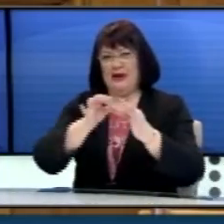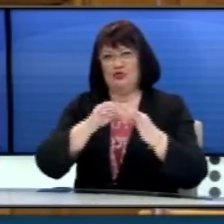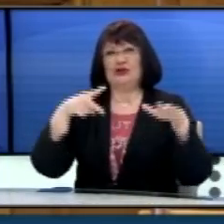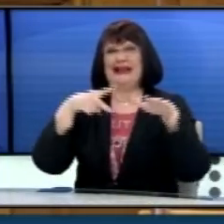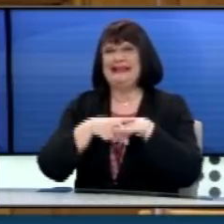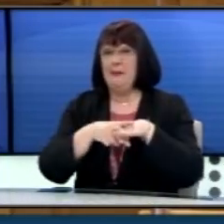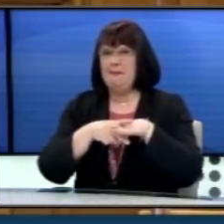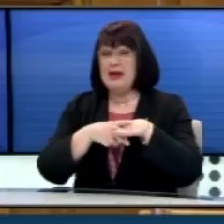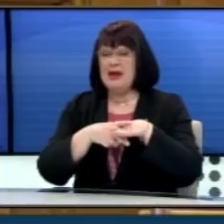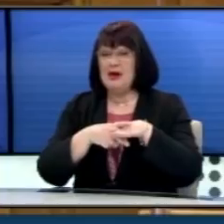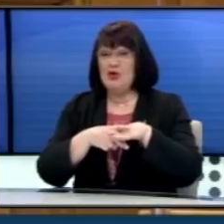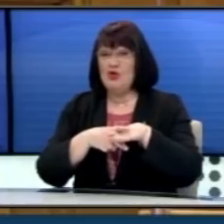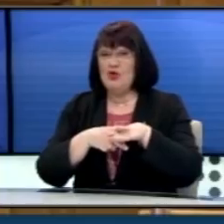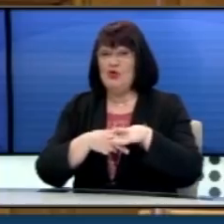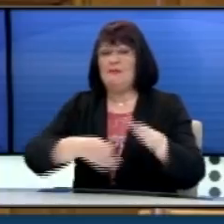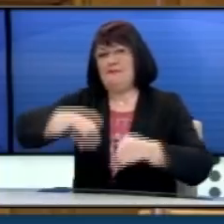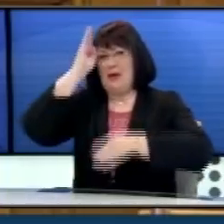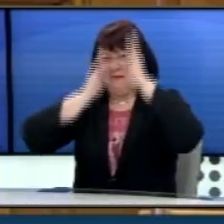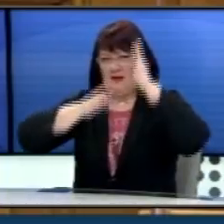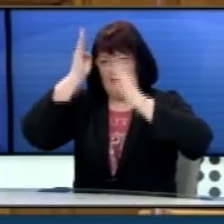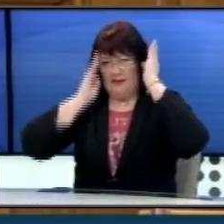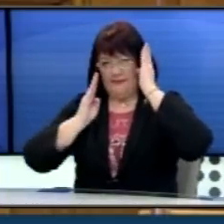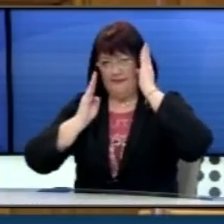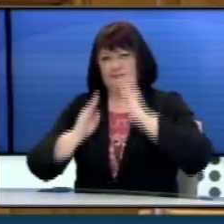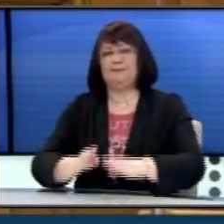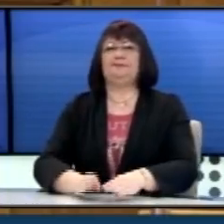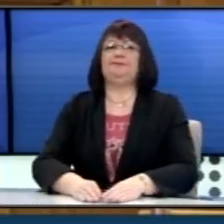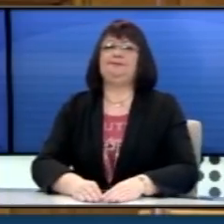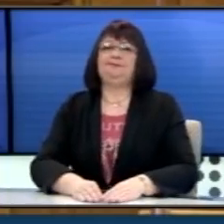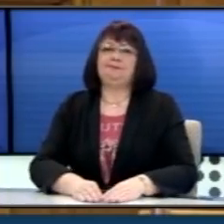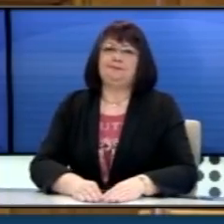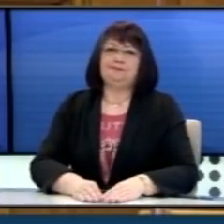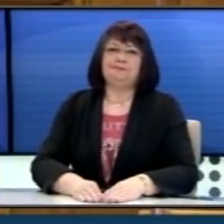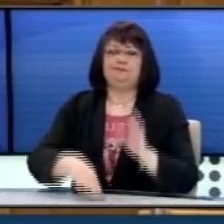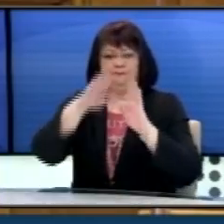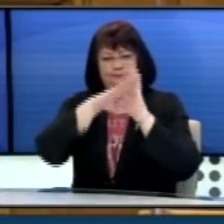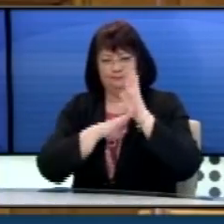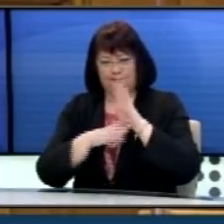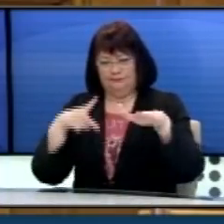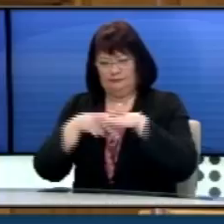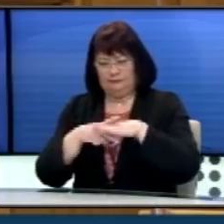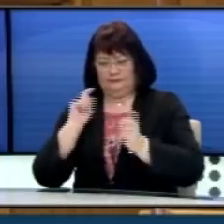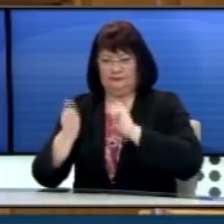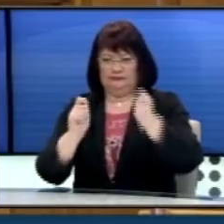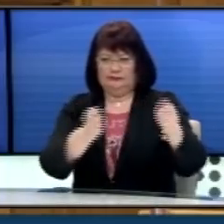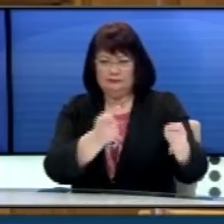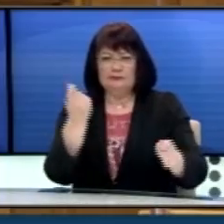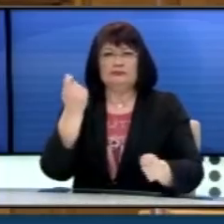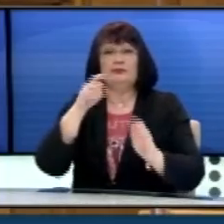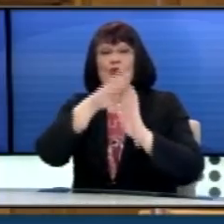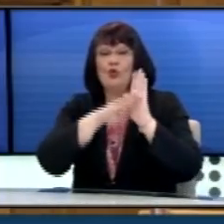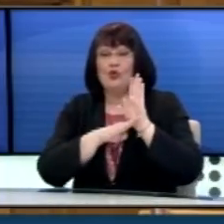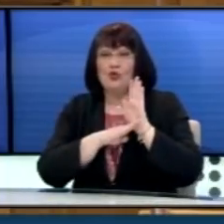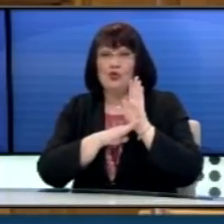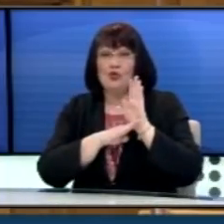έχει πληρωθεί ήδη από τους λαούς της Ευρώπης, ενώ στους όρους για την κάθε φορά εκταμίευση των ποσών